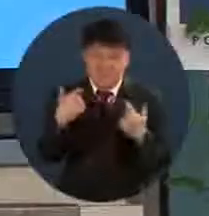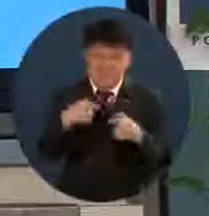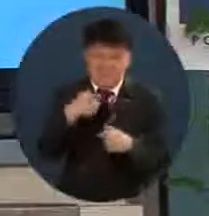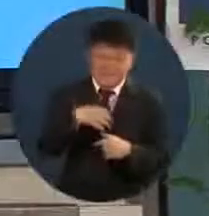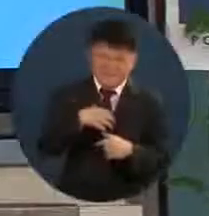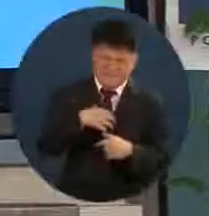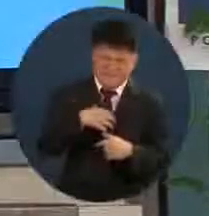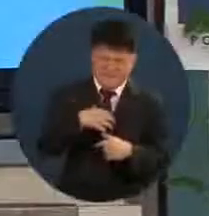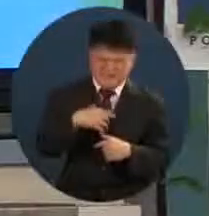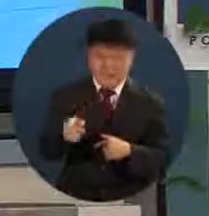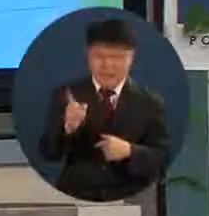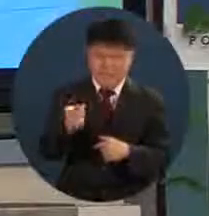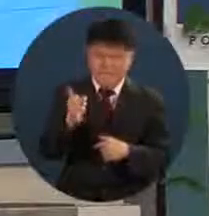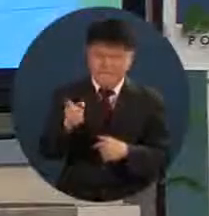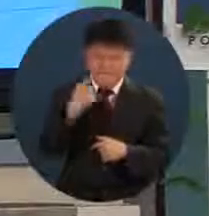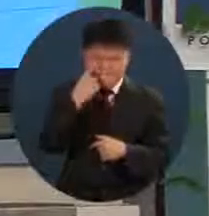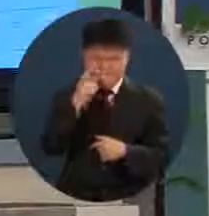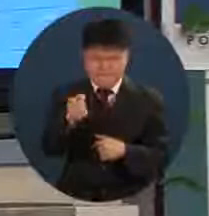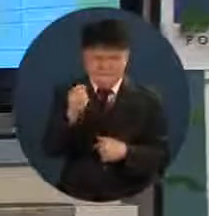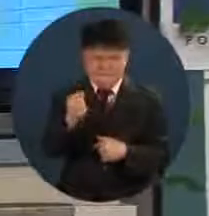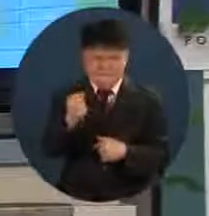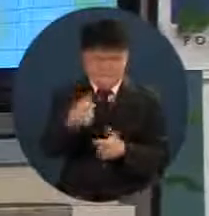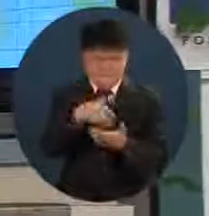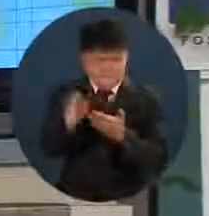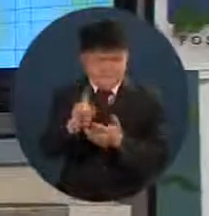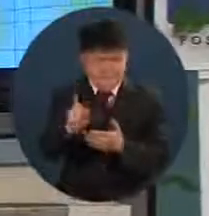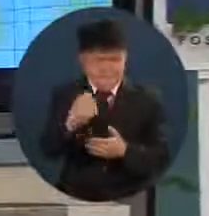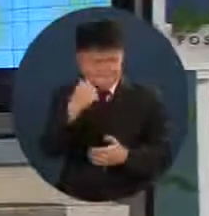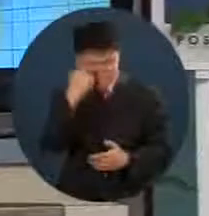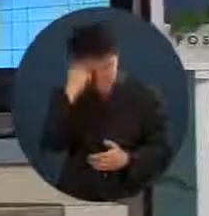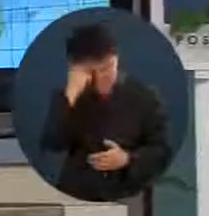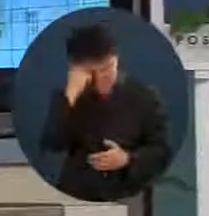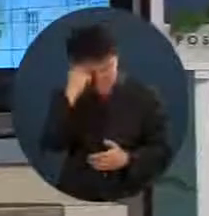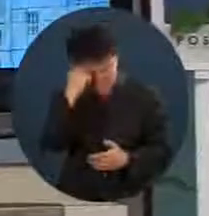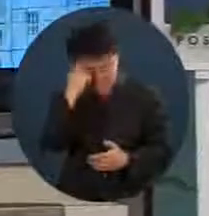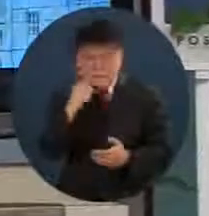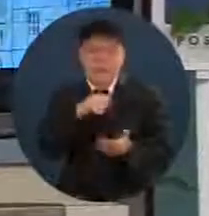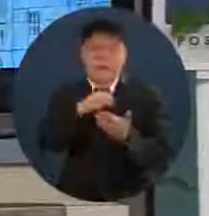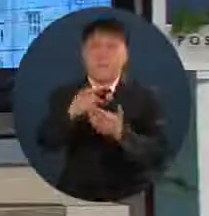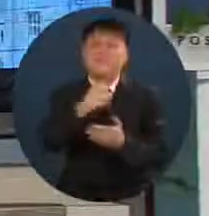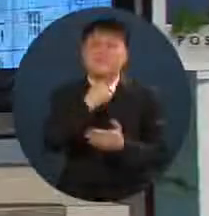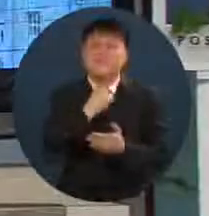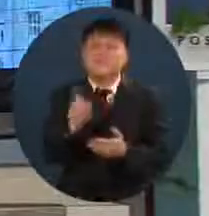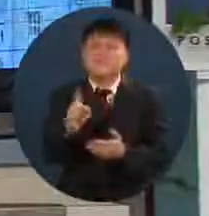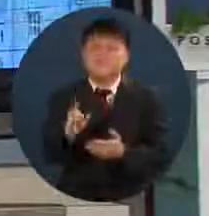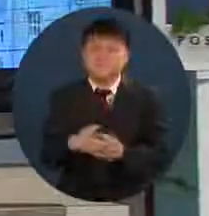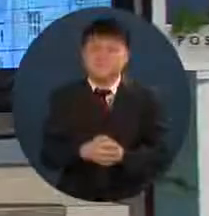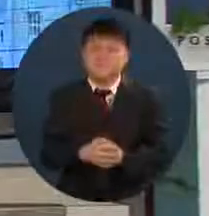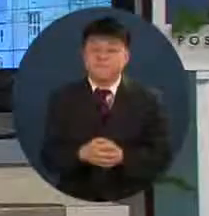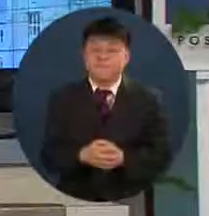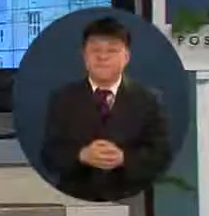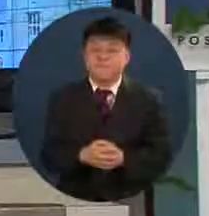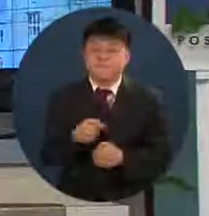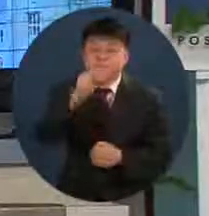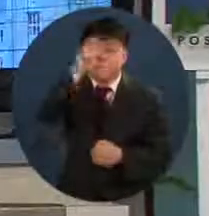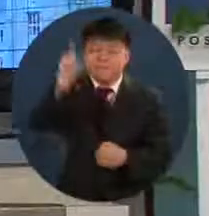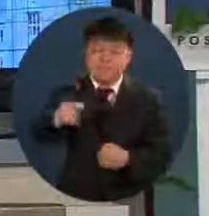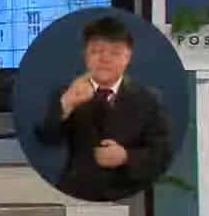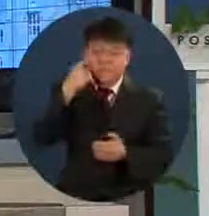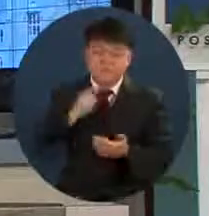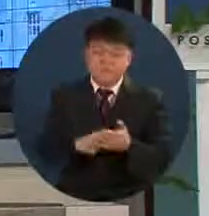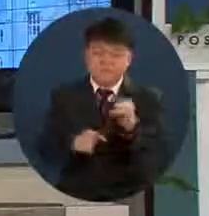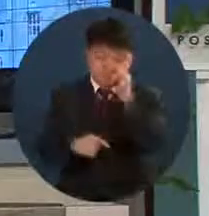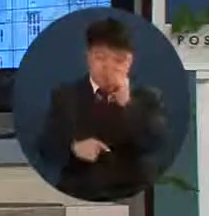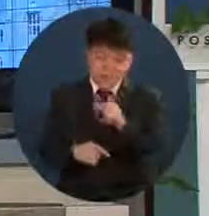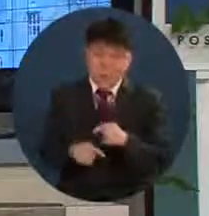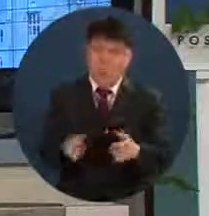합니까? 그렇게 싫어했어요. 저 어떻게 하면 저 쫓아내나고 기다리고 있던 판에 쫓아내려고 하는데 달이 발견됐어요. 이